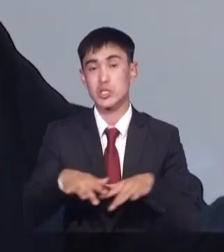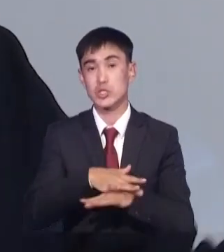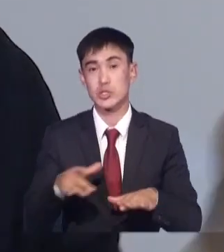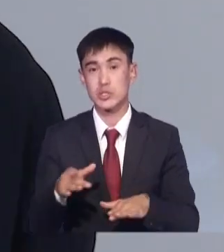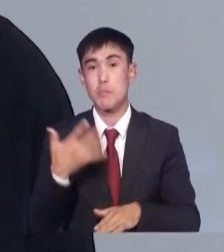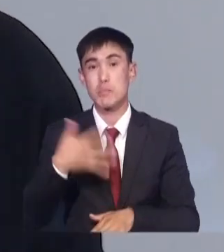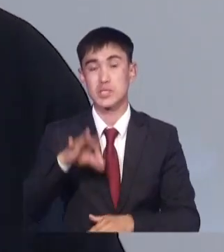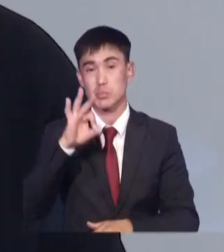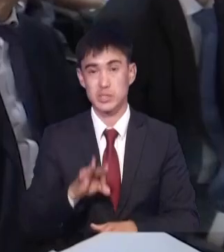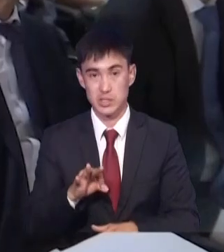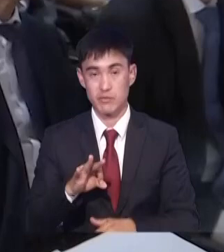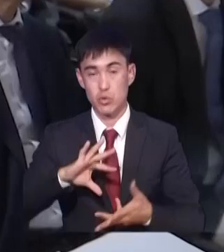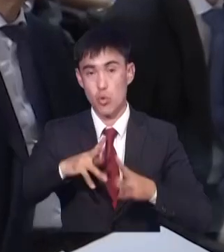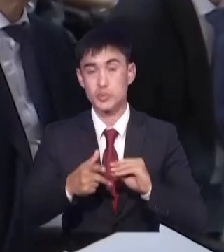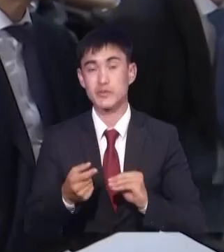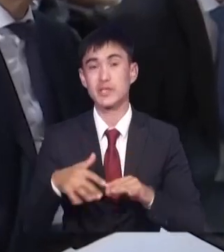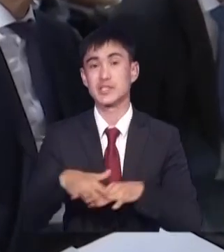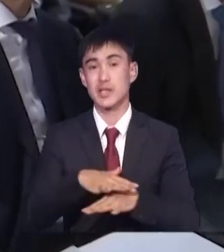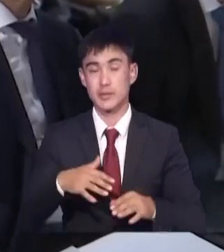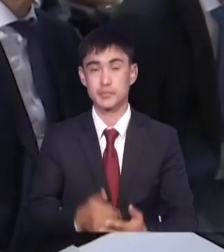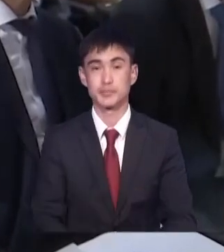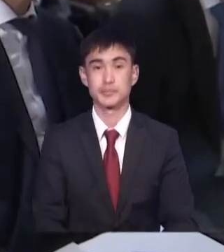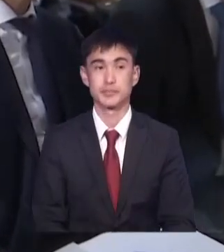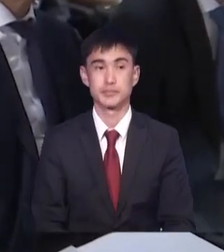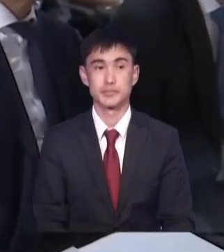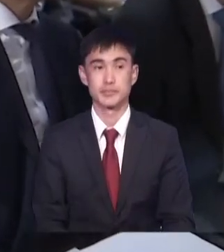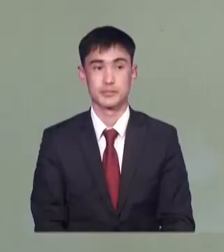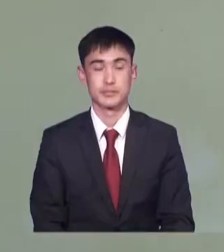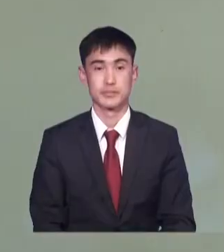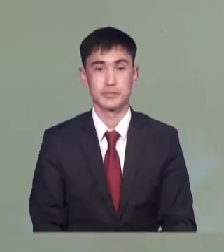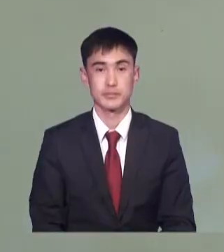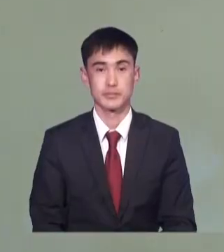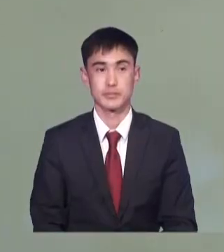вовсе 50% от общего числа населения.